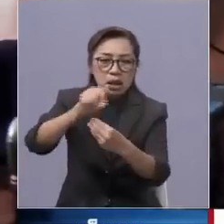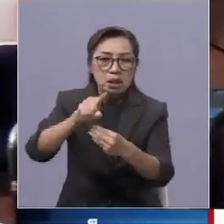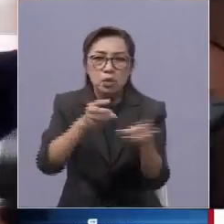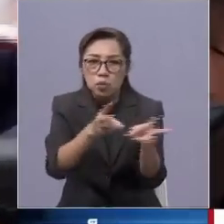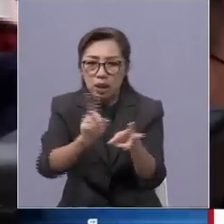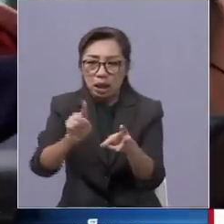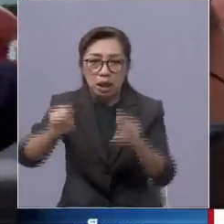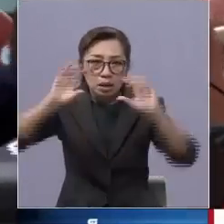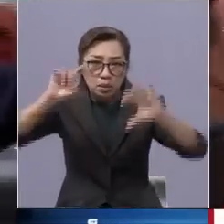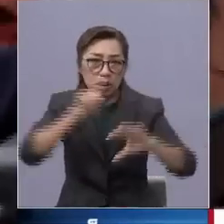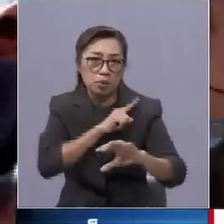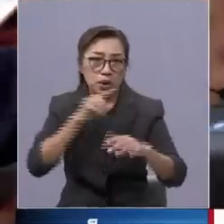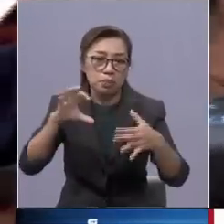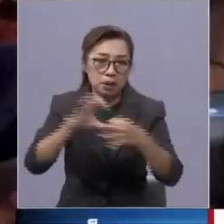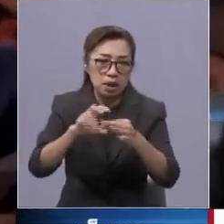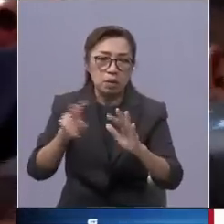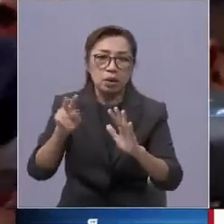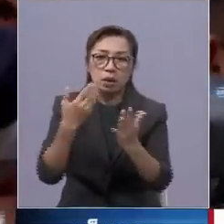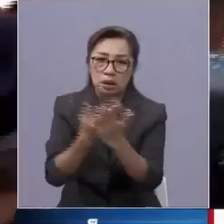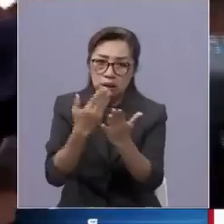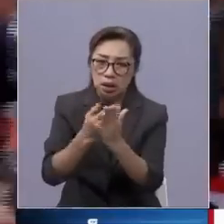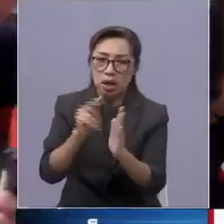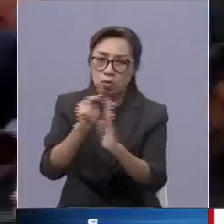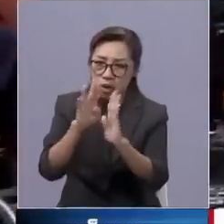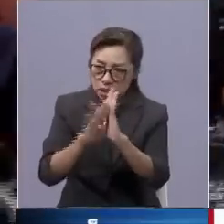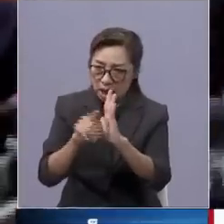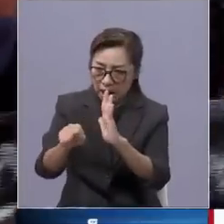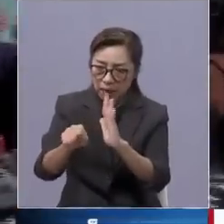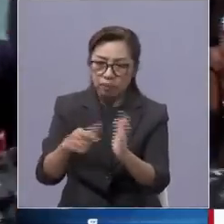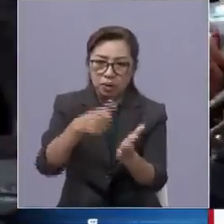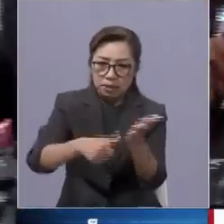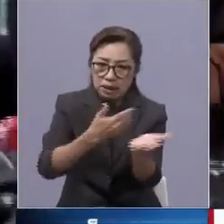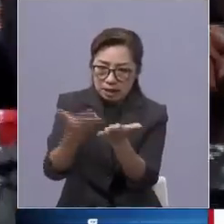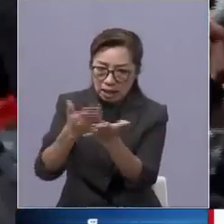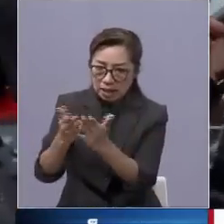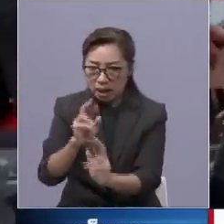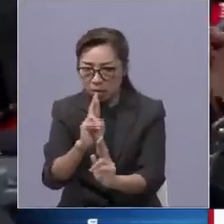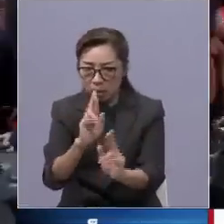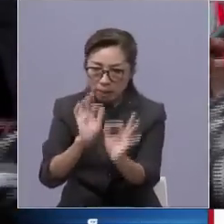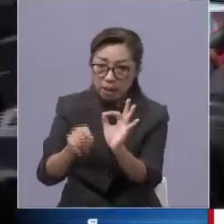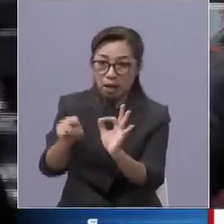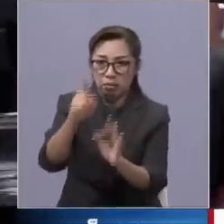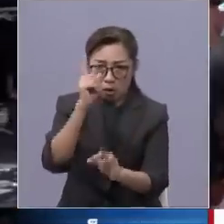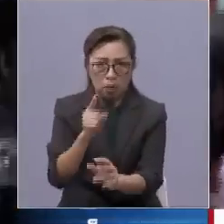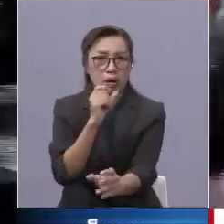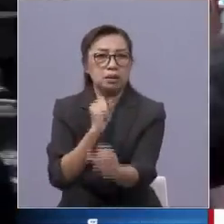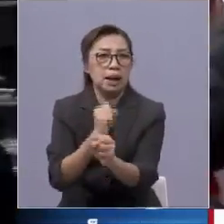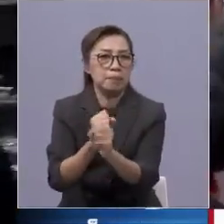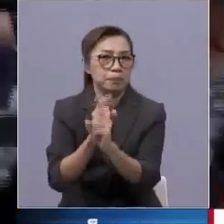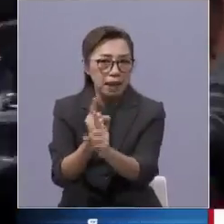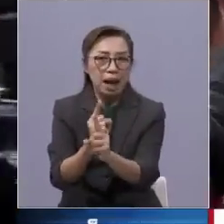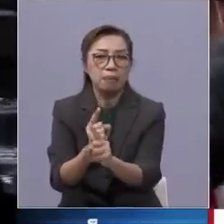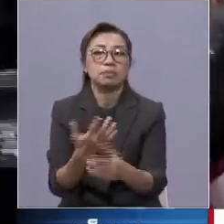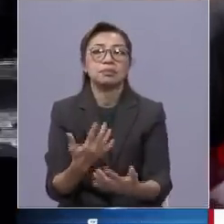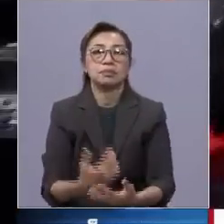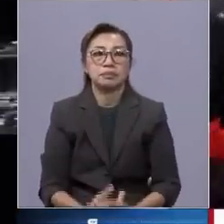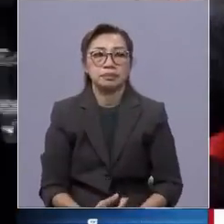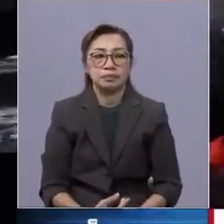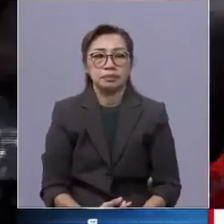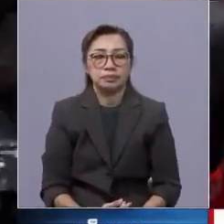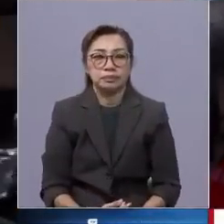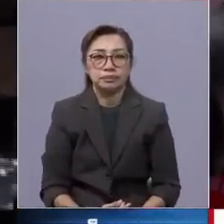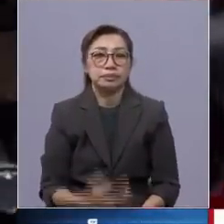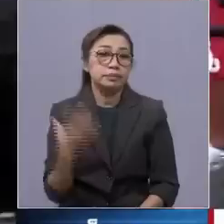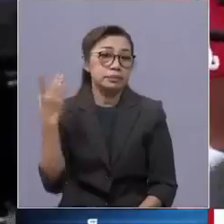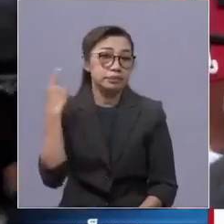ที่รับผิดชอบกับระเบียบวินัยการเงินการคลังและการใช้ภาษีของประชาชนก็ขอให้ทำตามแค่นั้นเลย ก็เ